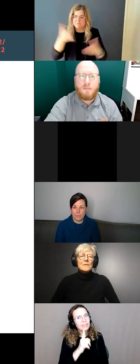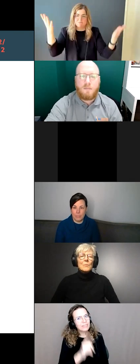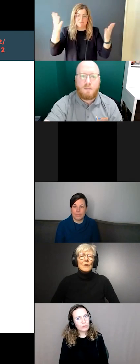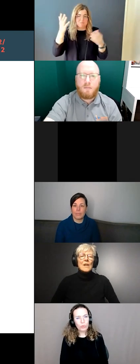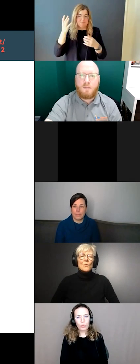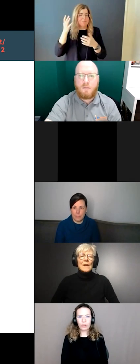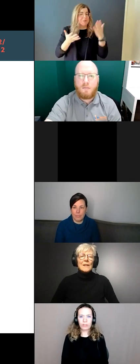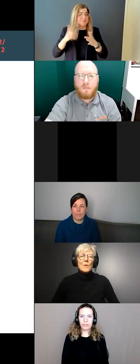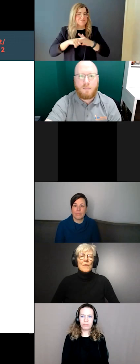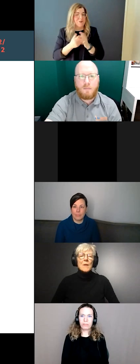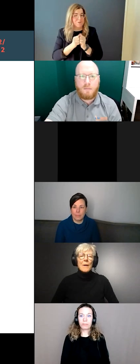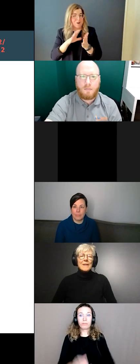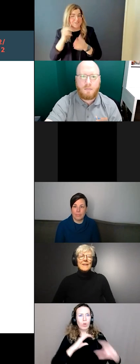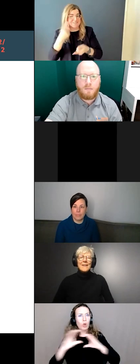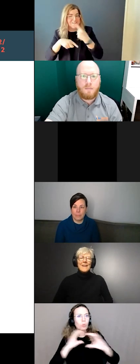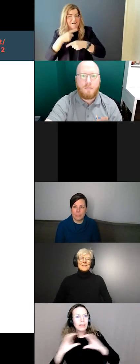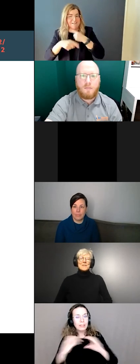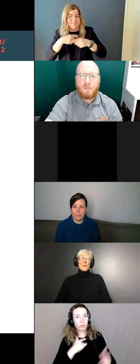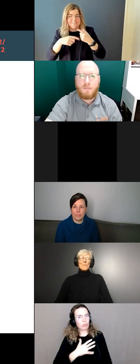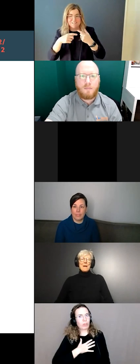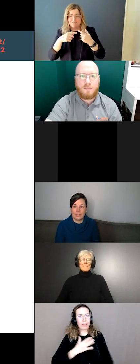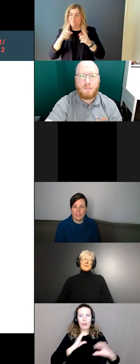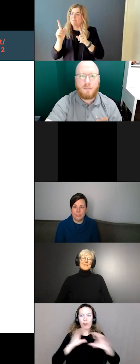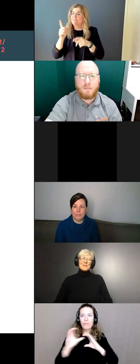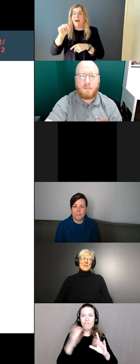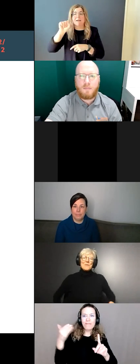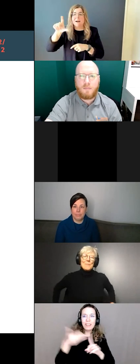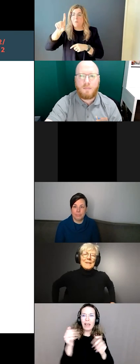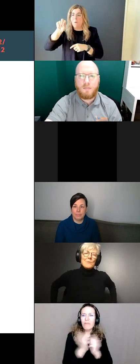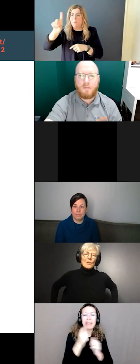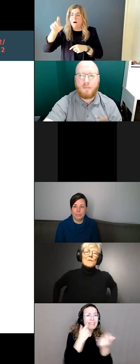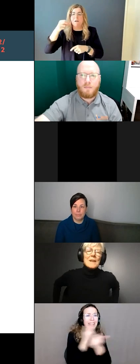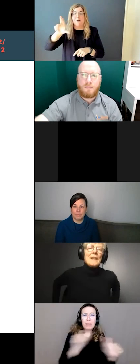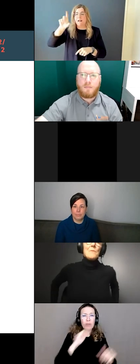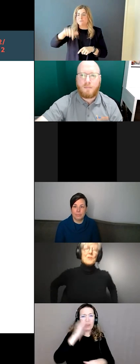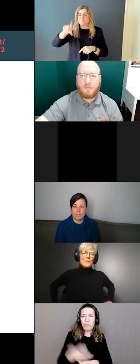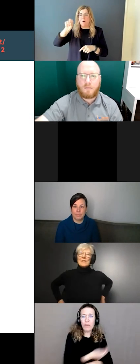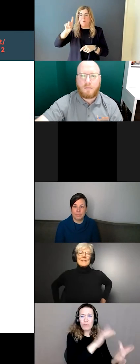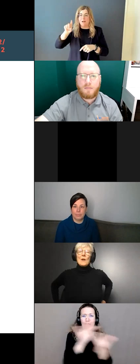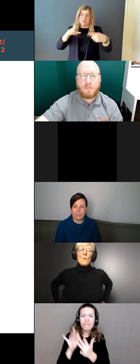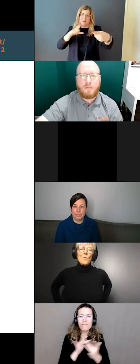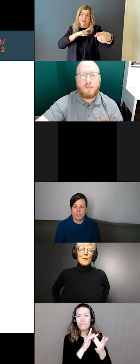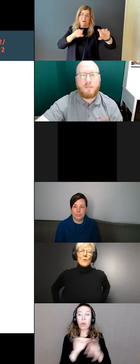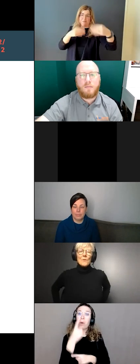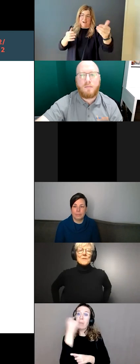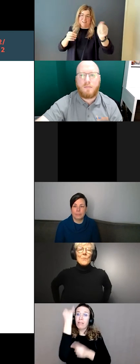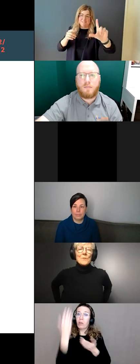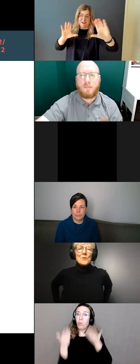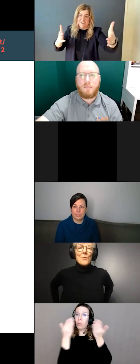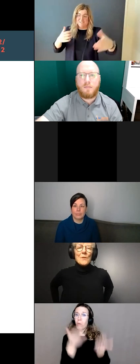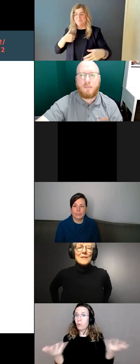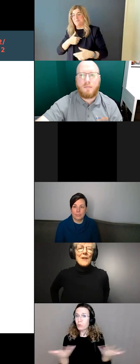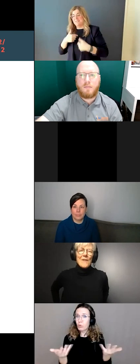Communication, oui, j'aimerais communiquer directement avec n'importe qui. Ma première suggestion, ce serait, est-ce que tu serais prête à apprendre